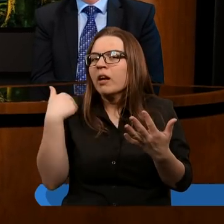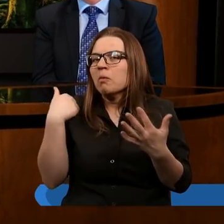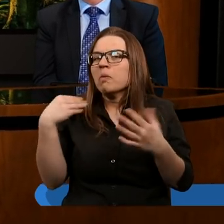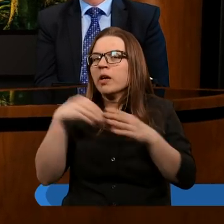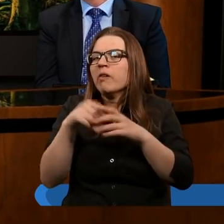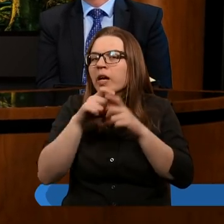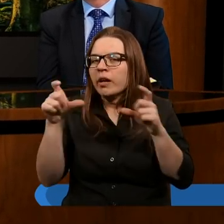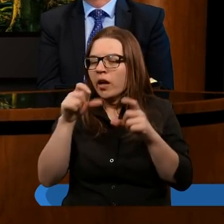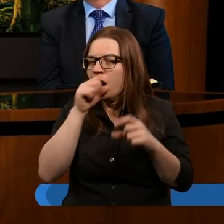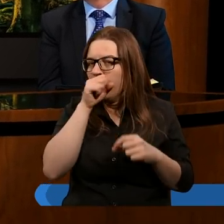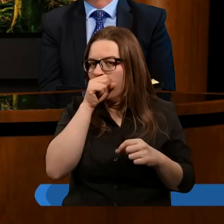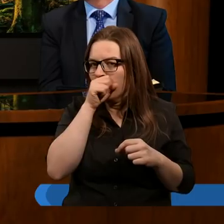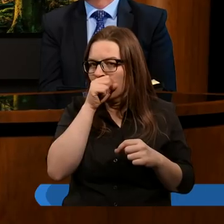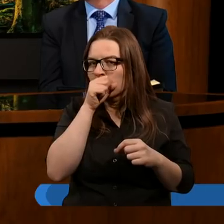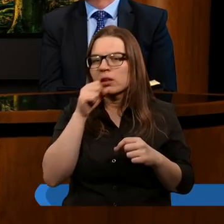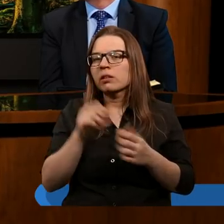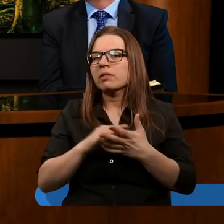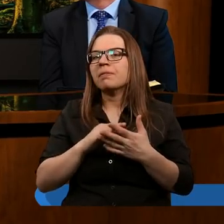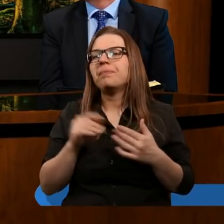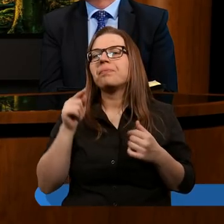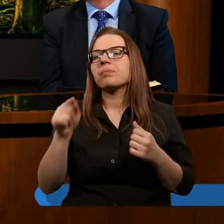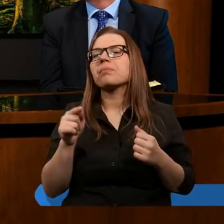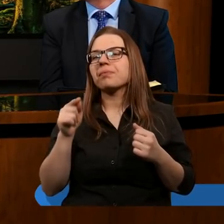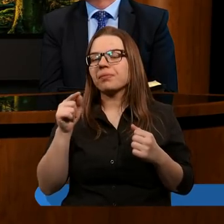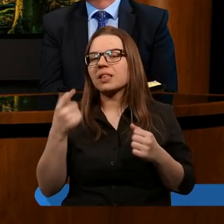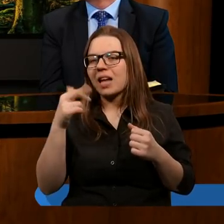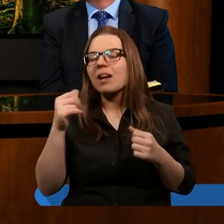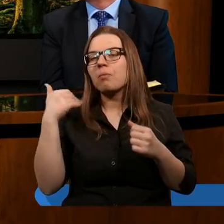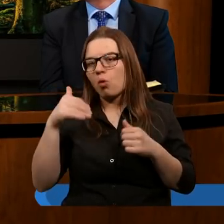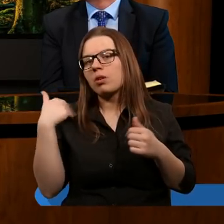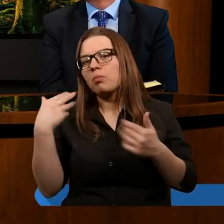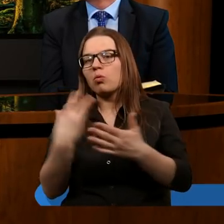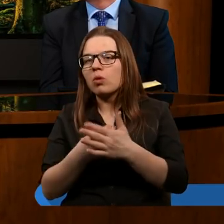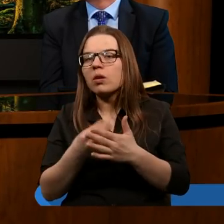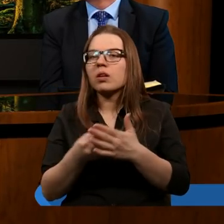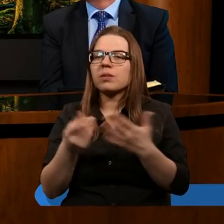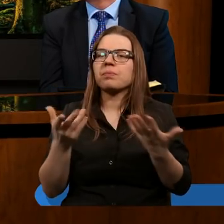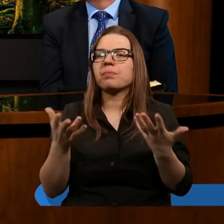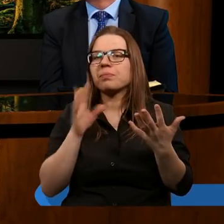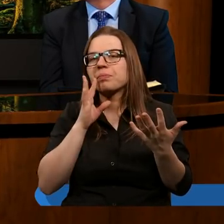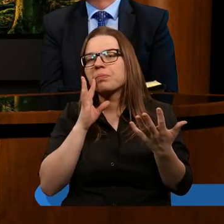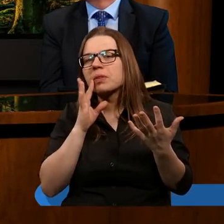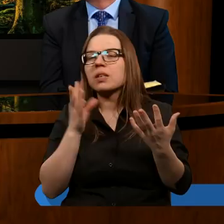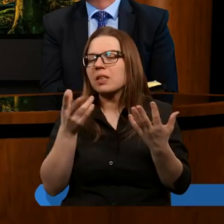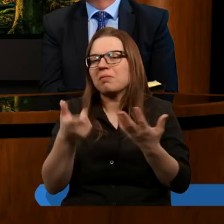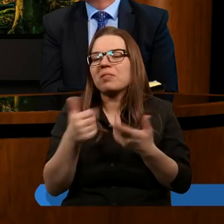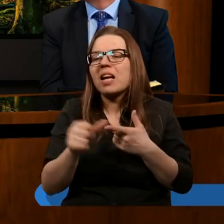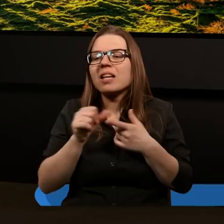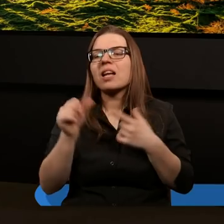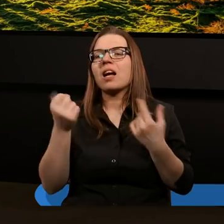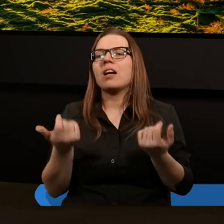W czasach takich dostatnich to za denara można było kupić 24 miary jęczmienia.